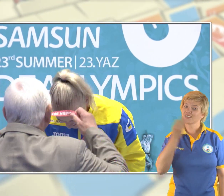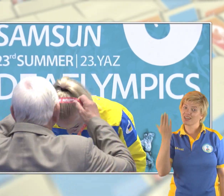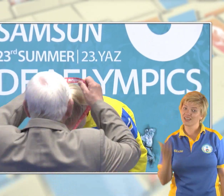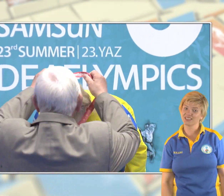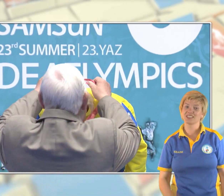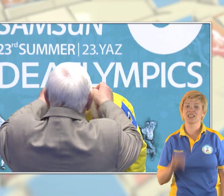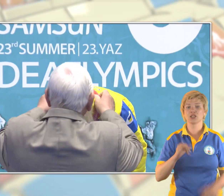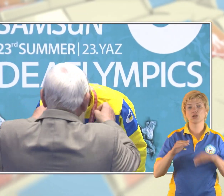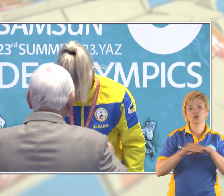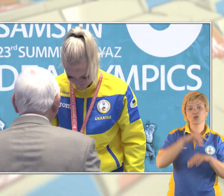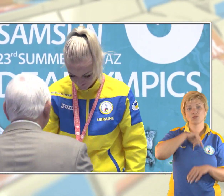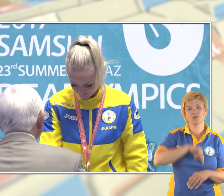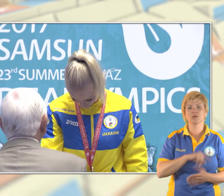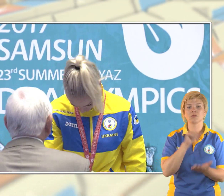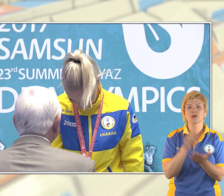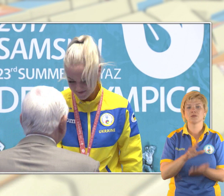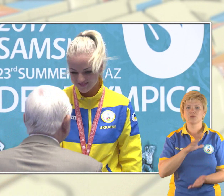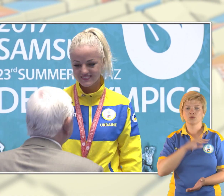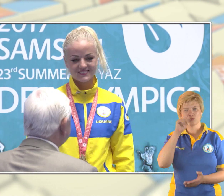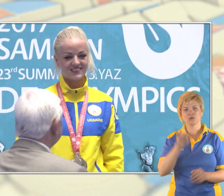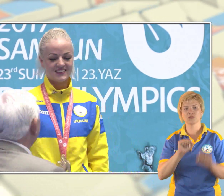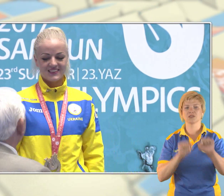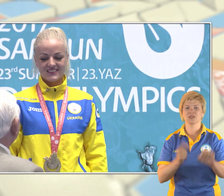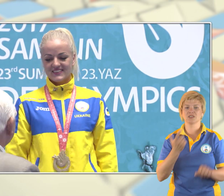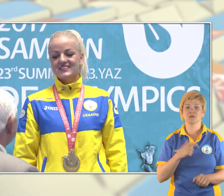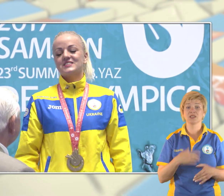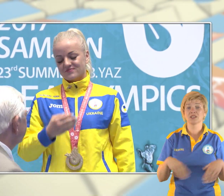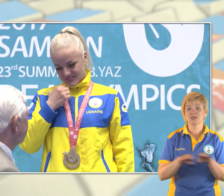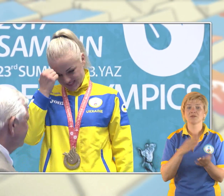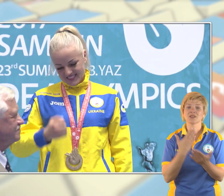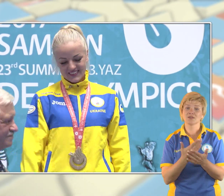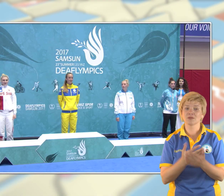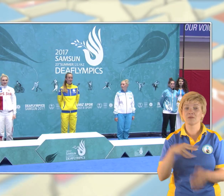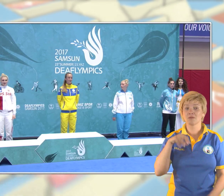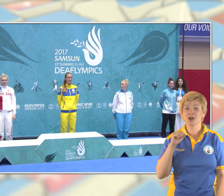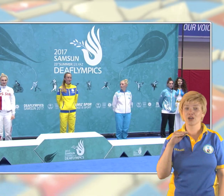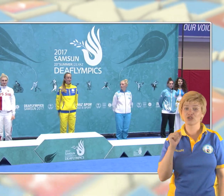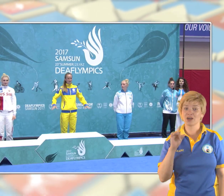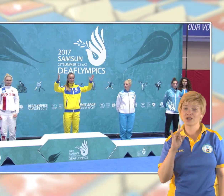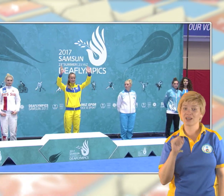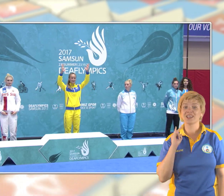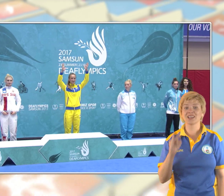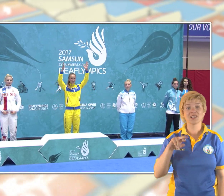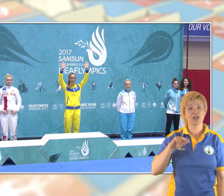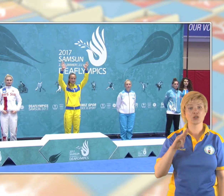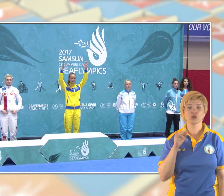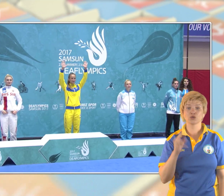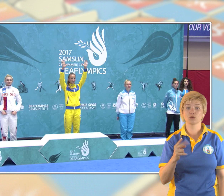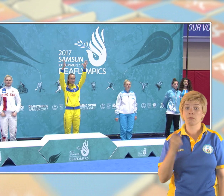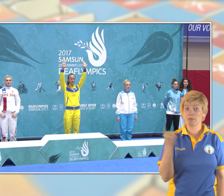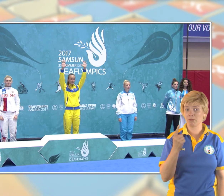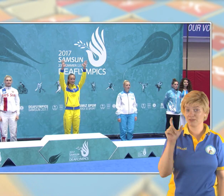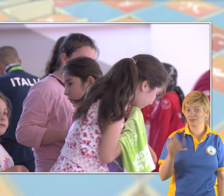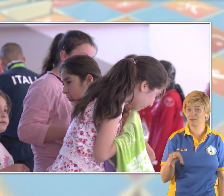Краса і добро мають бути з кулаками. Такими, як, наприклад, у Інни Мажари та Карини Янчук. Перша без